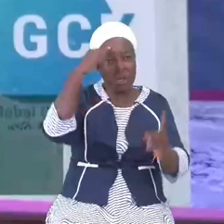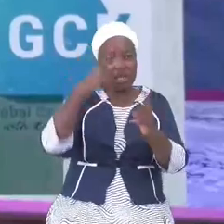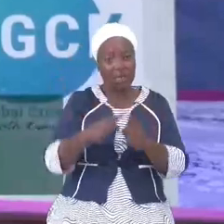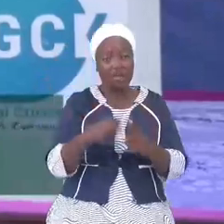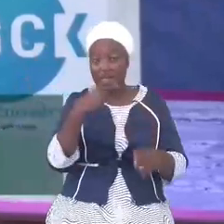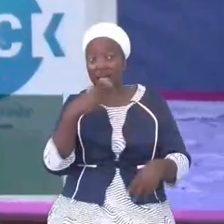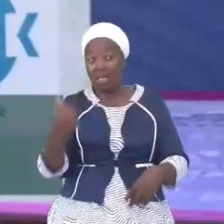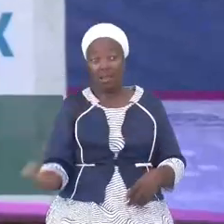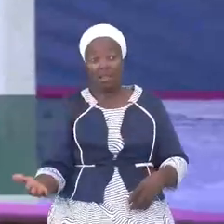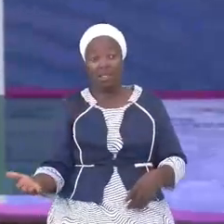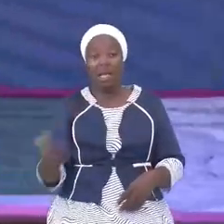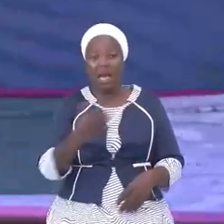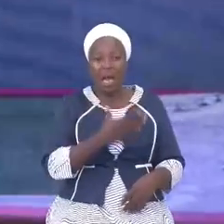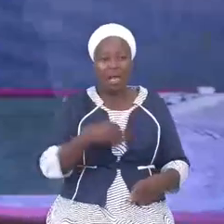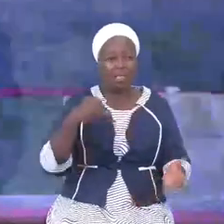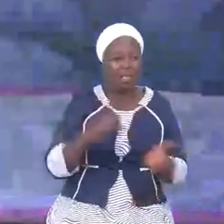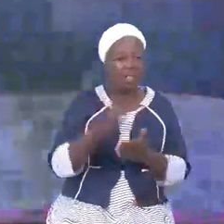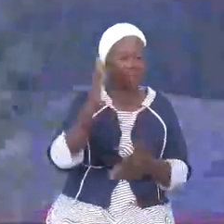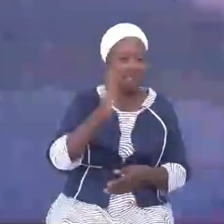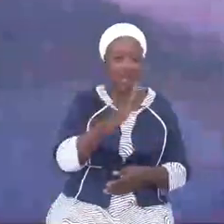répondra le succès.